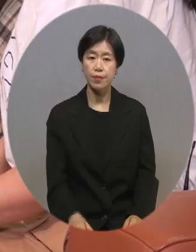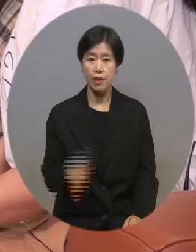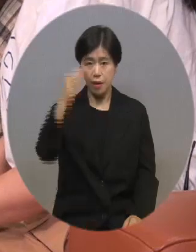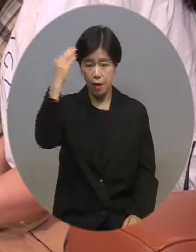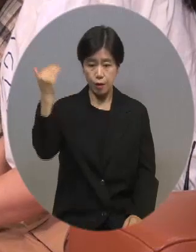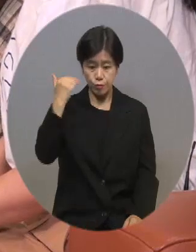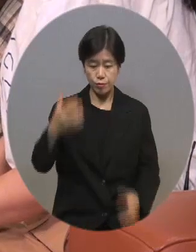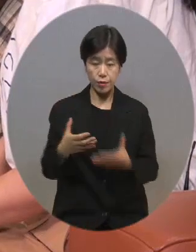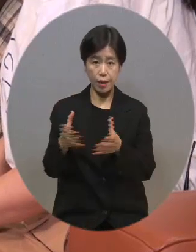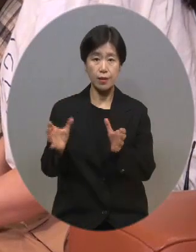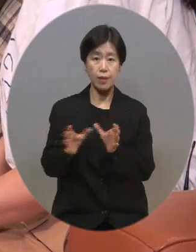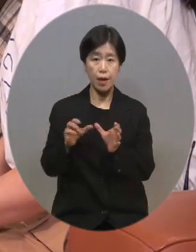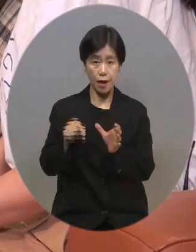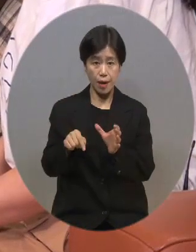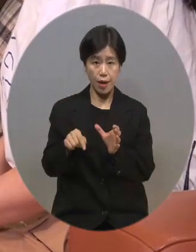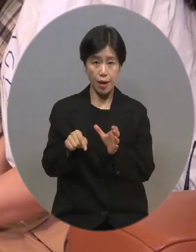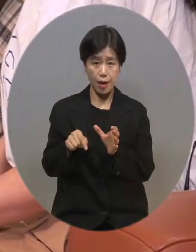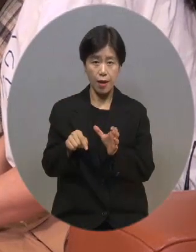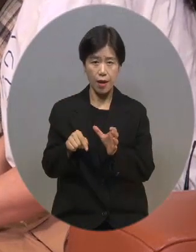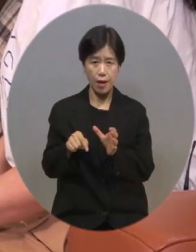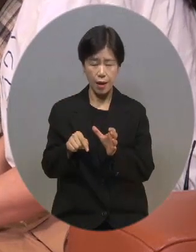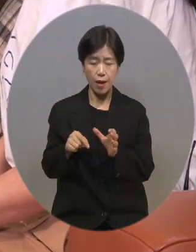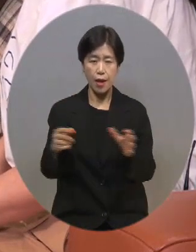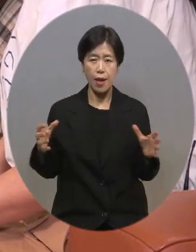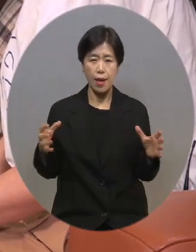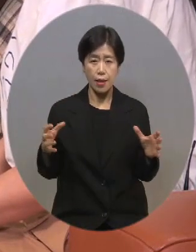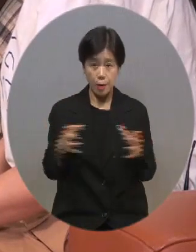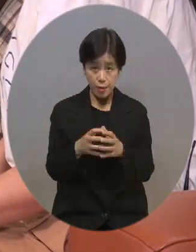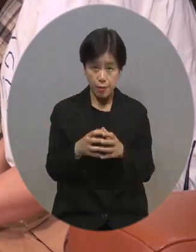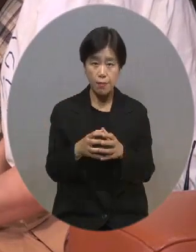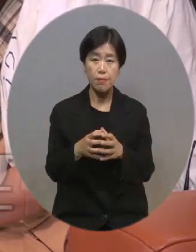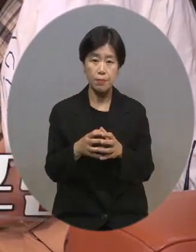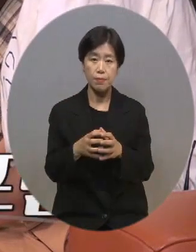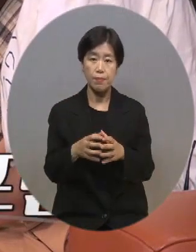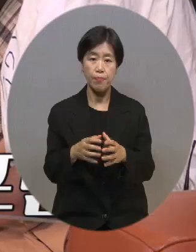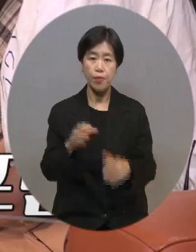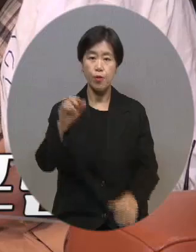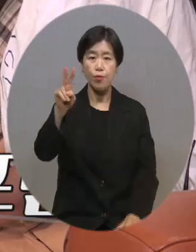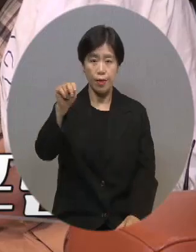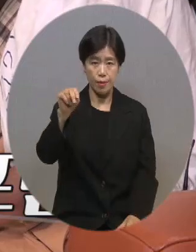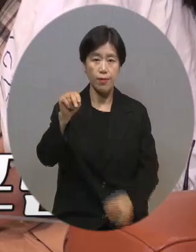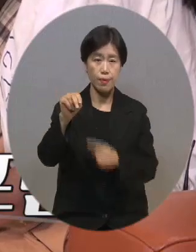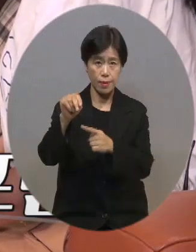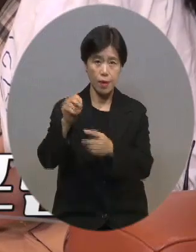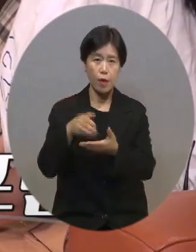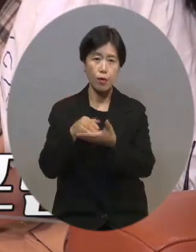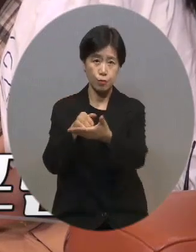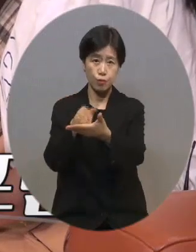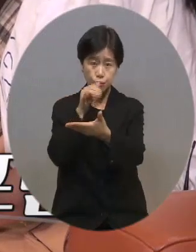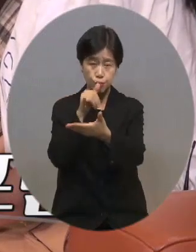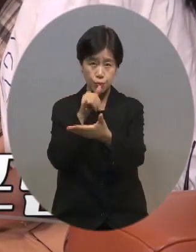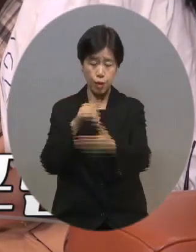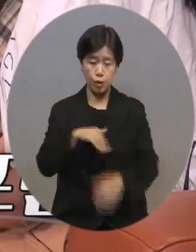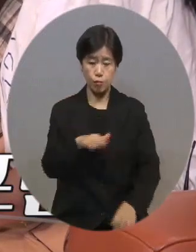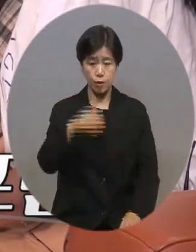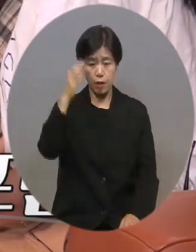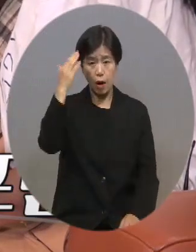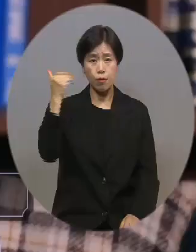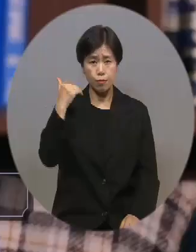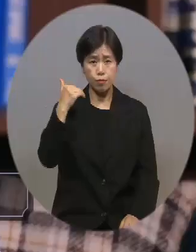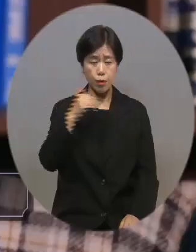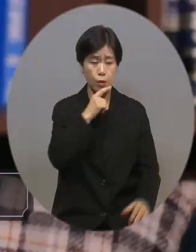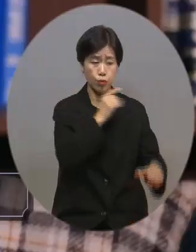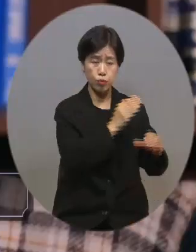있는 단체들이 같이 연합을 해서 일단 넣어보자. 우리는 북한 시민사회 단체는 아닌데 일단